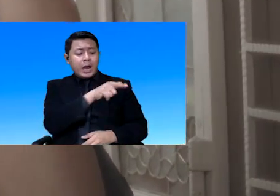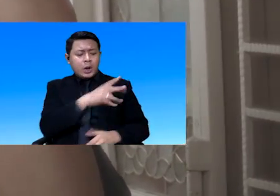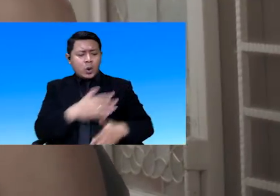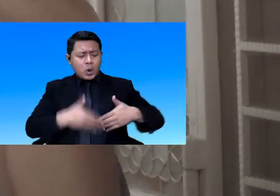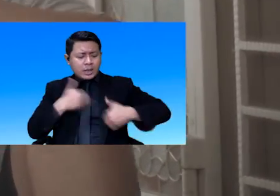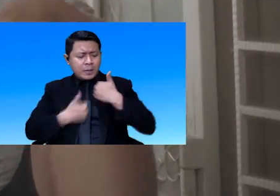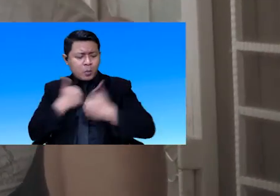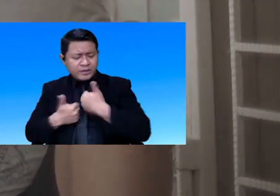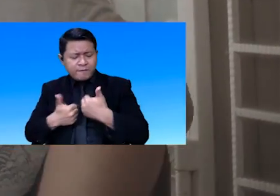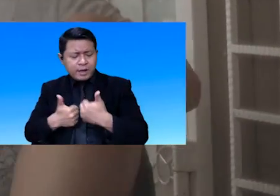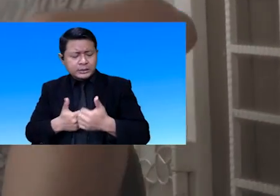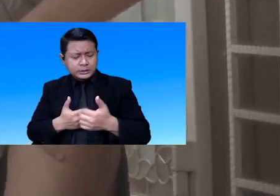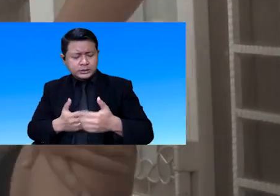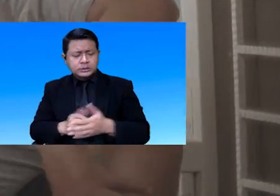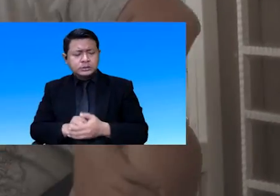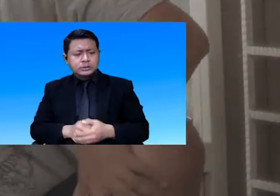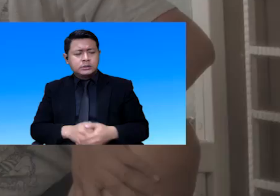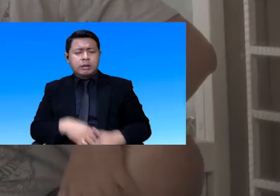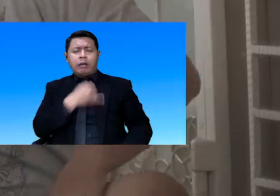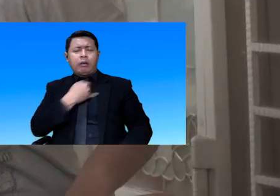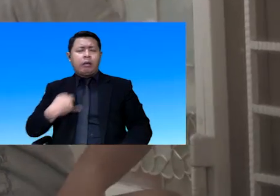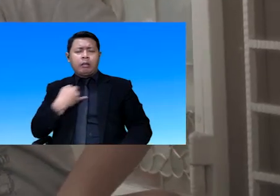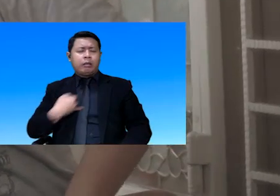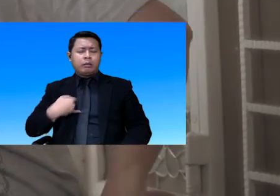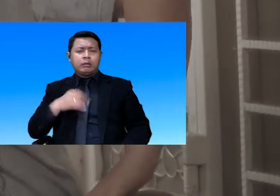lah. Biar gak malas-malasan lagi ya, nak.